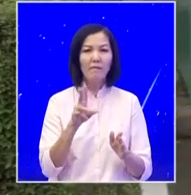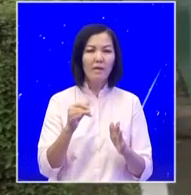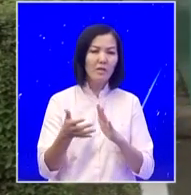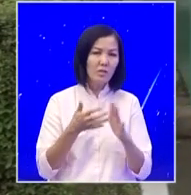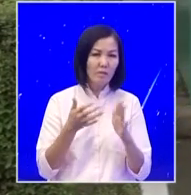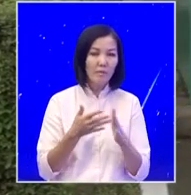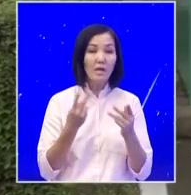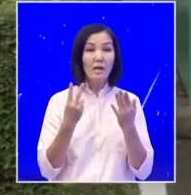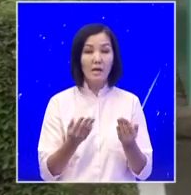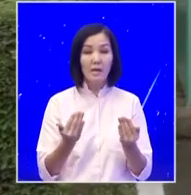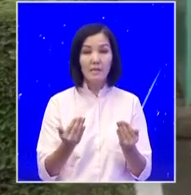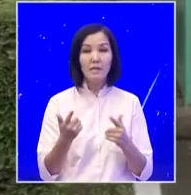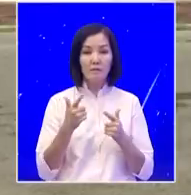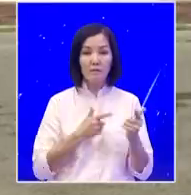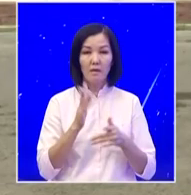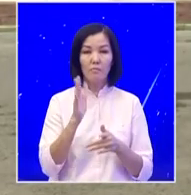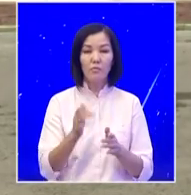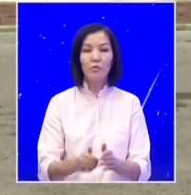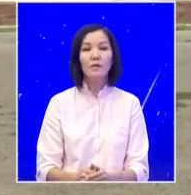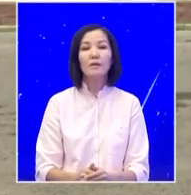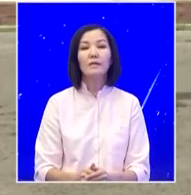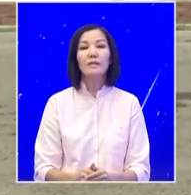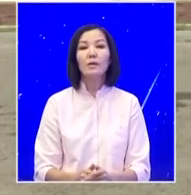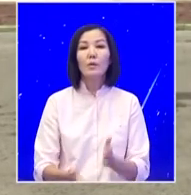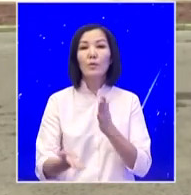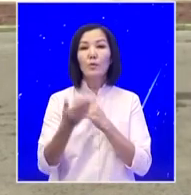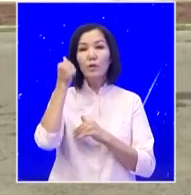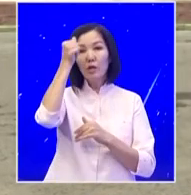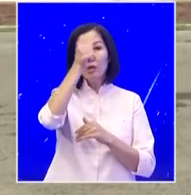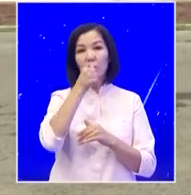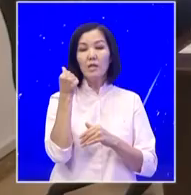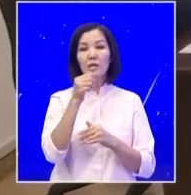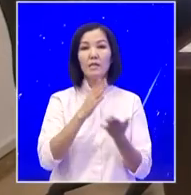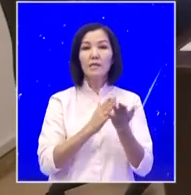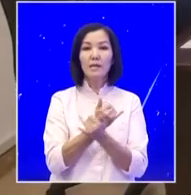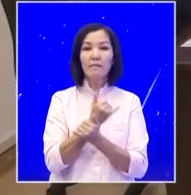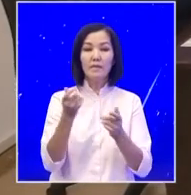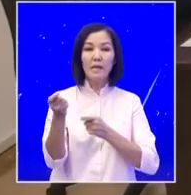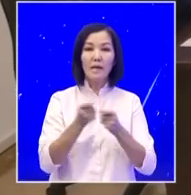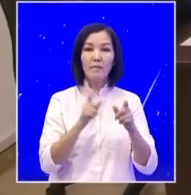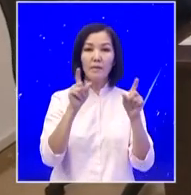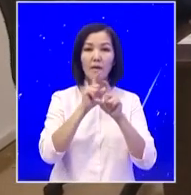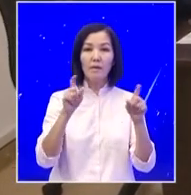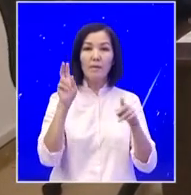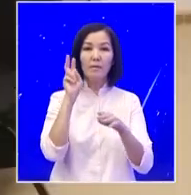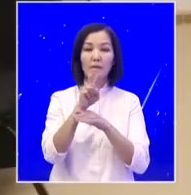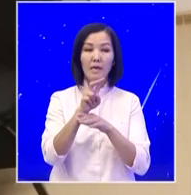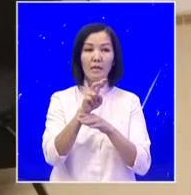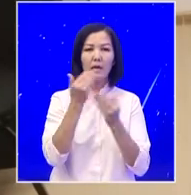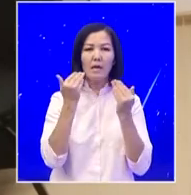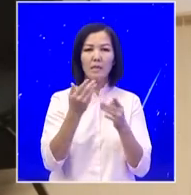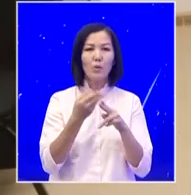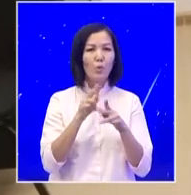екінші толқында ондайға жол бермейміз. Өткен жылы ел игілігіне берілген сервистік әкім ғимаратына келушілердің аяғы сиреген